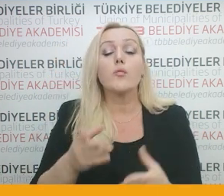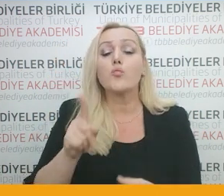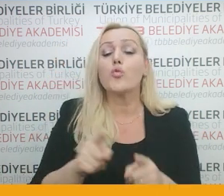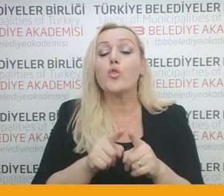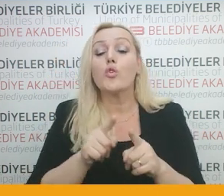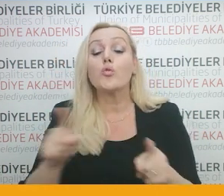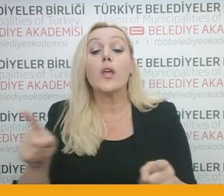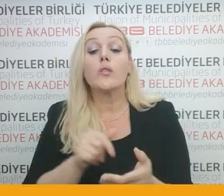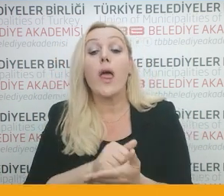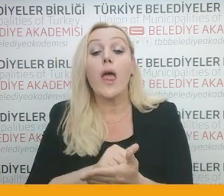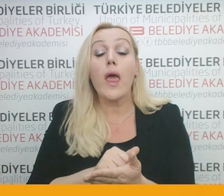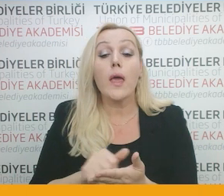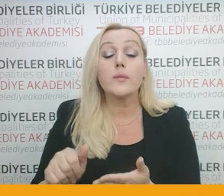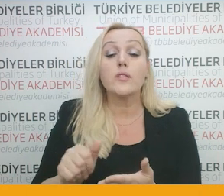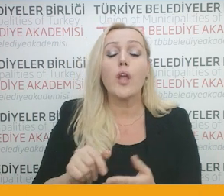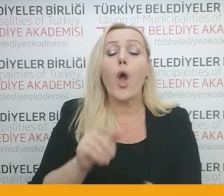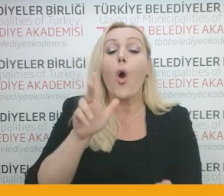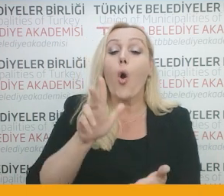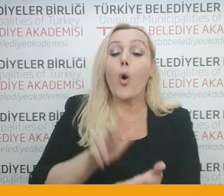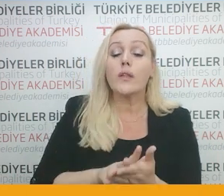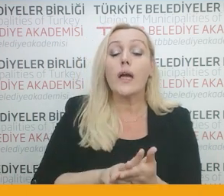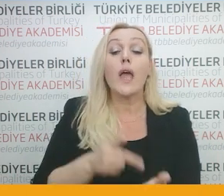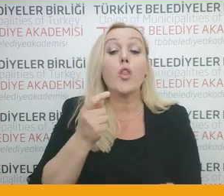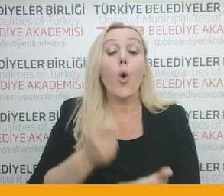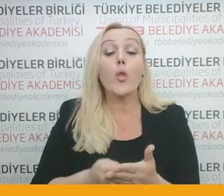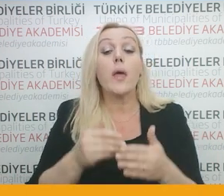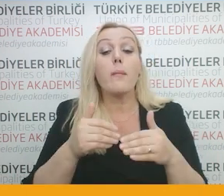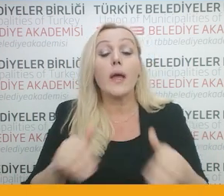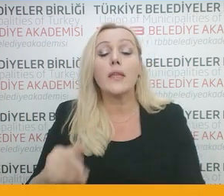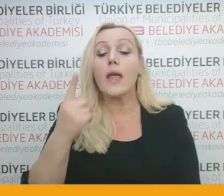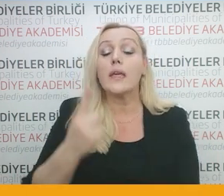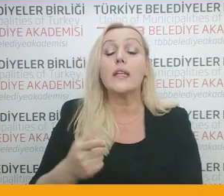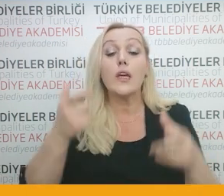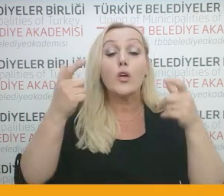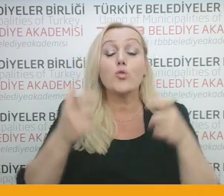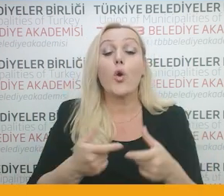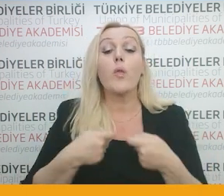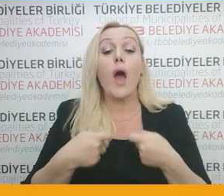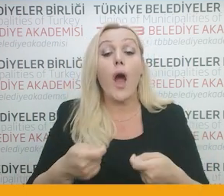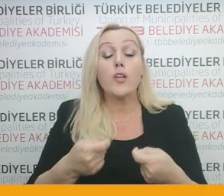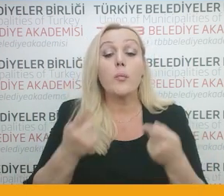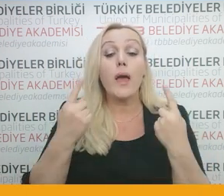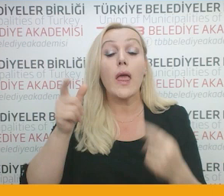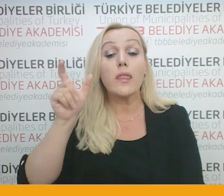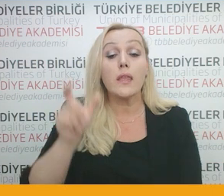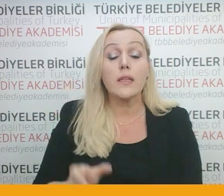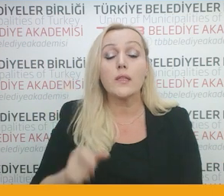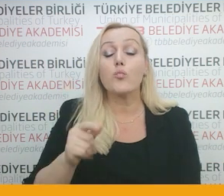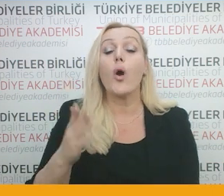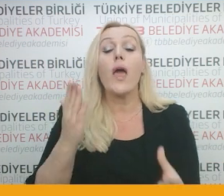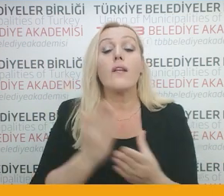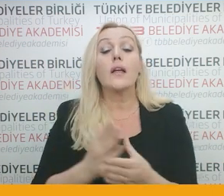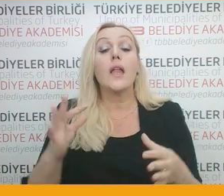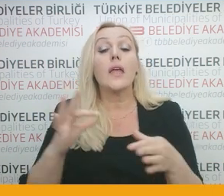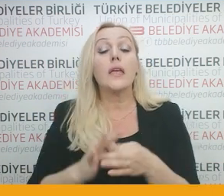sürecin tamamından onay aşamasından ödeme aşamasına kadar ilk sorumlu harcama yetkilisidir ve bu evraklarla